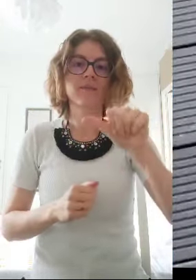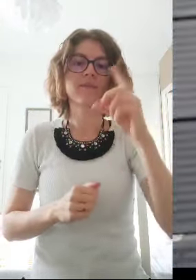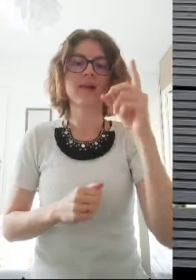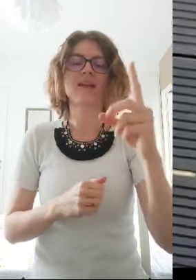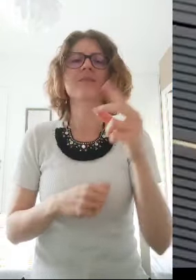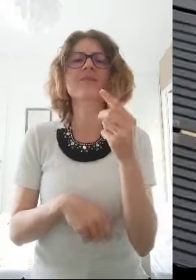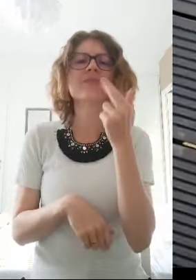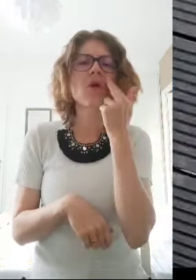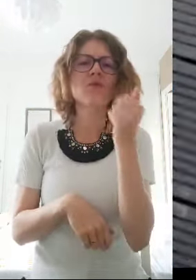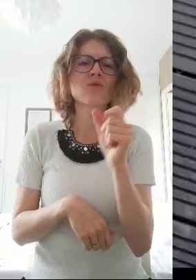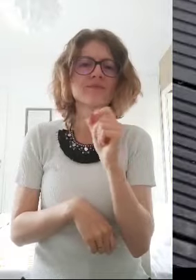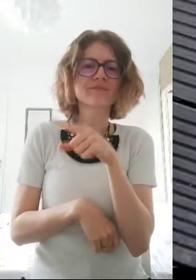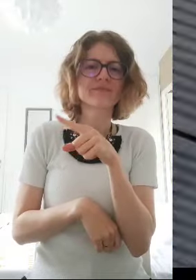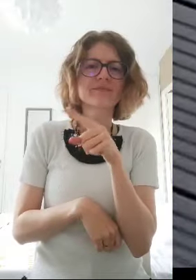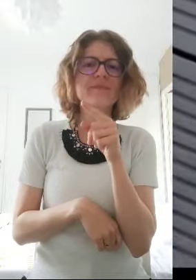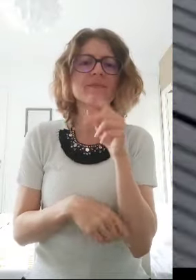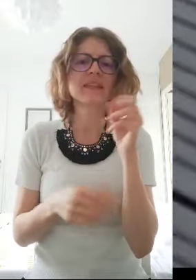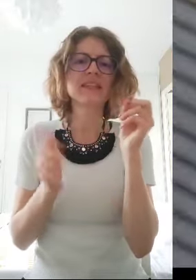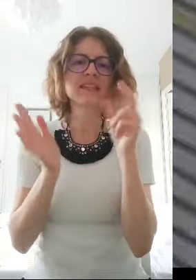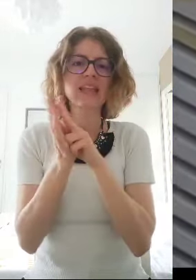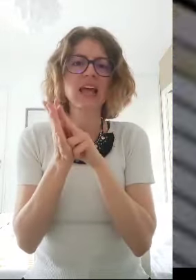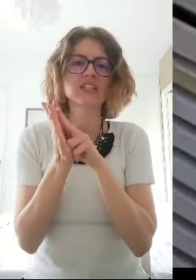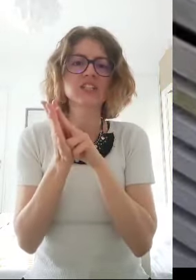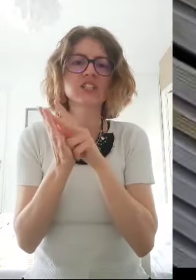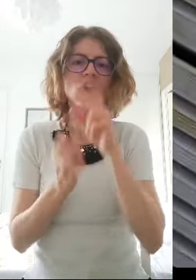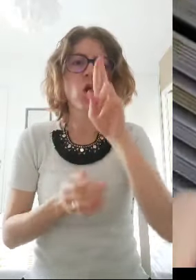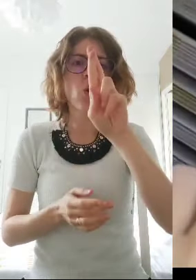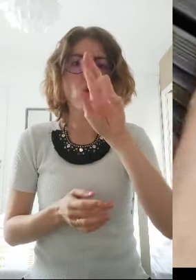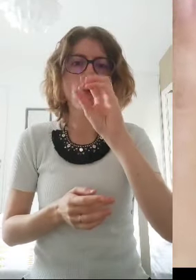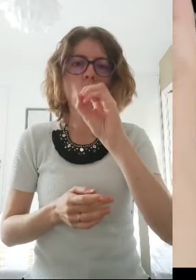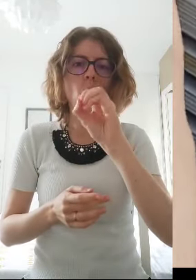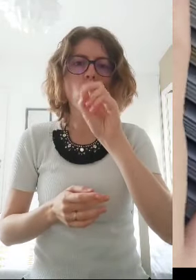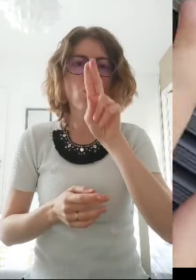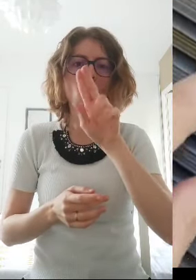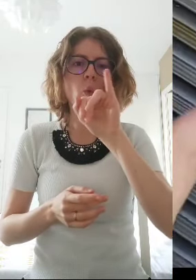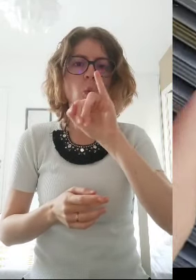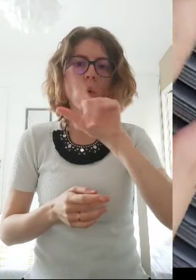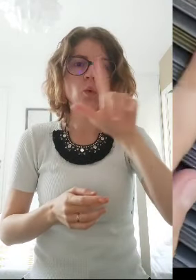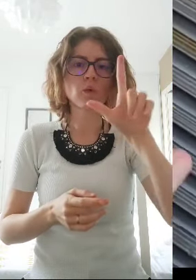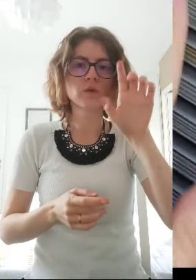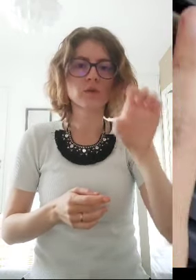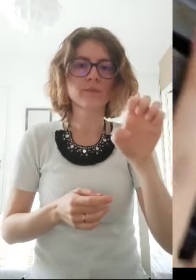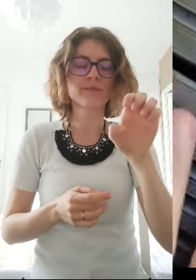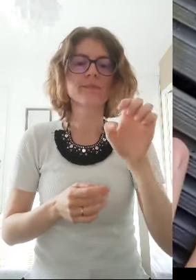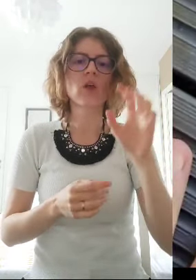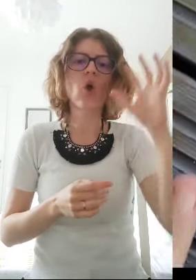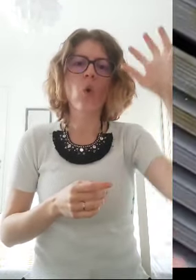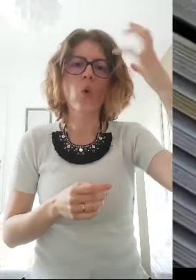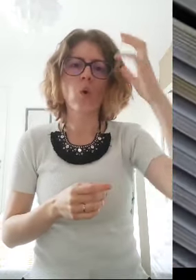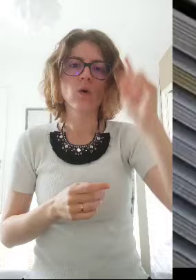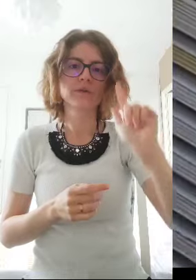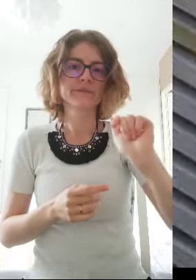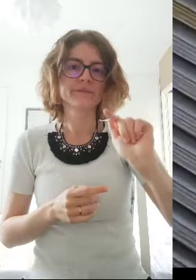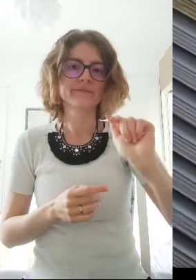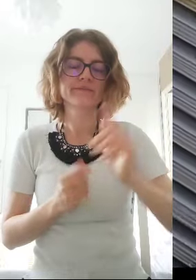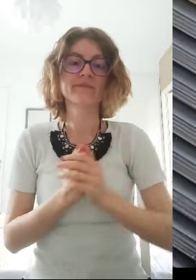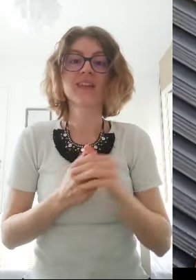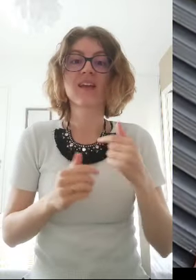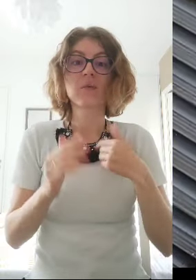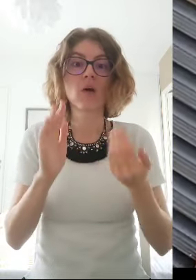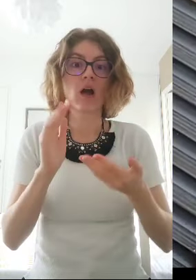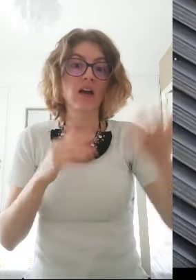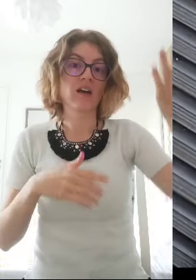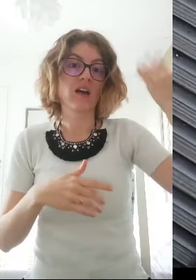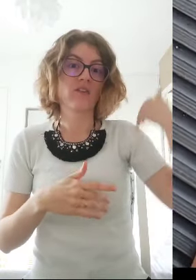sièges. Pourquoi? Eh bien en fait, j'ai une tache de rouille ici que j'arrive pas